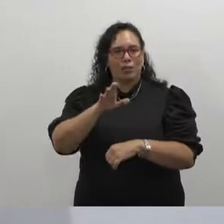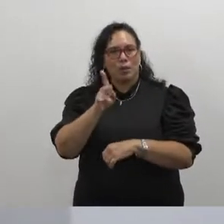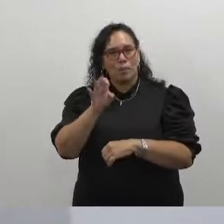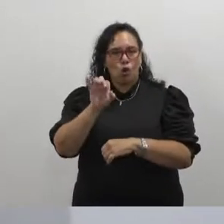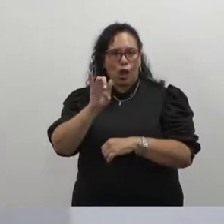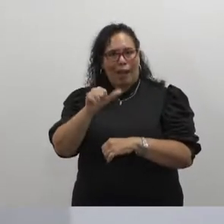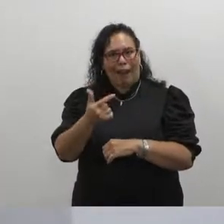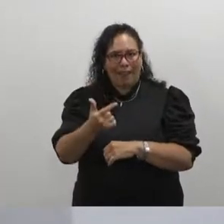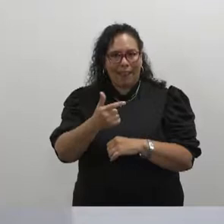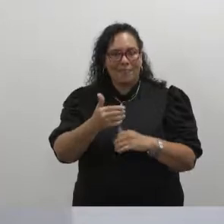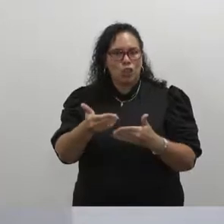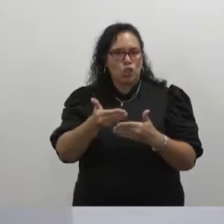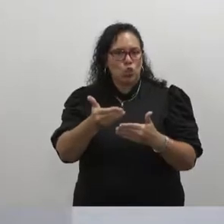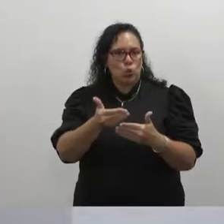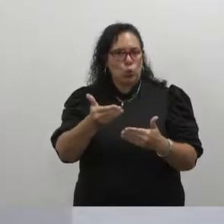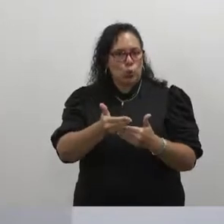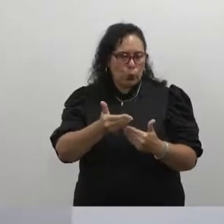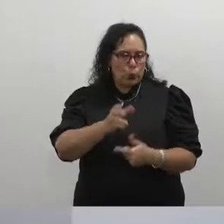chứ không rưu